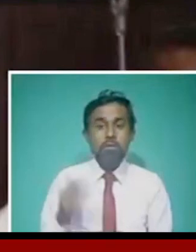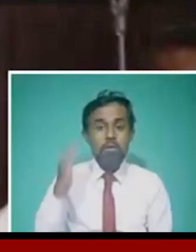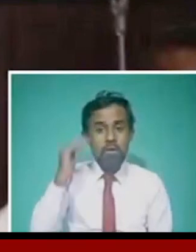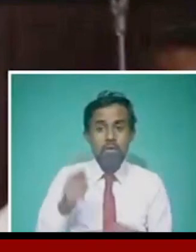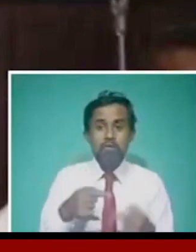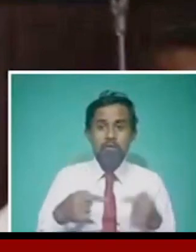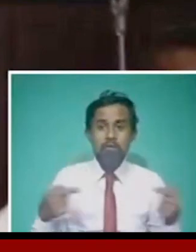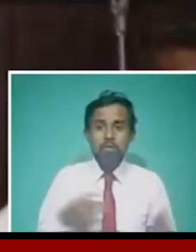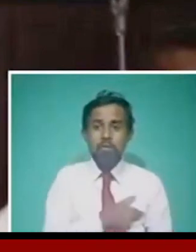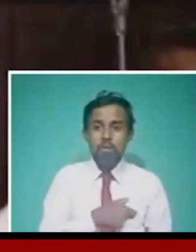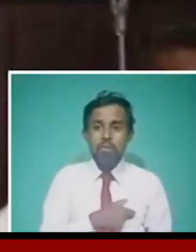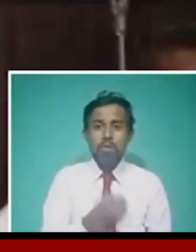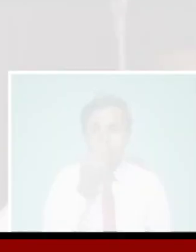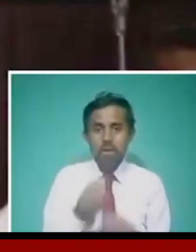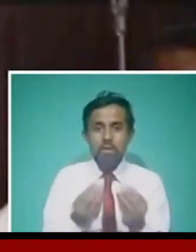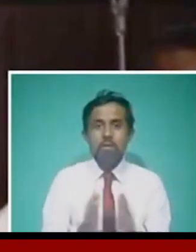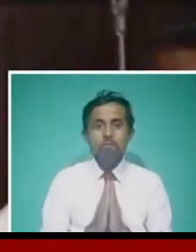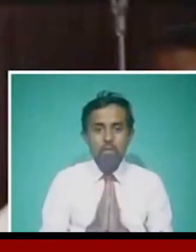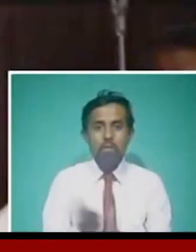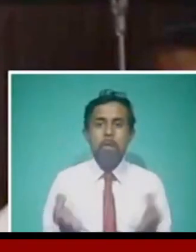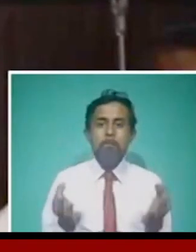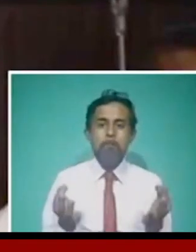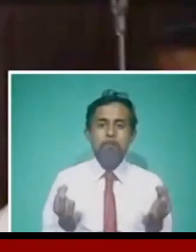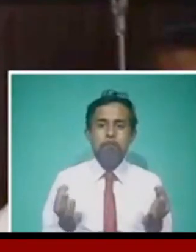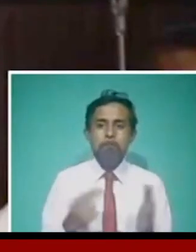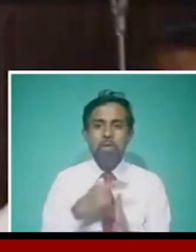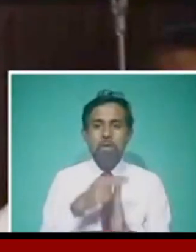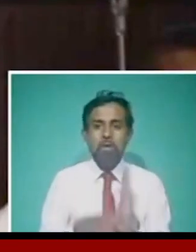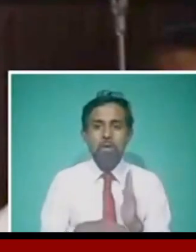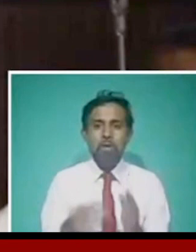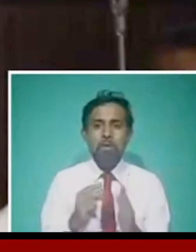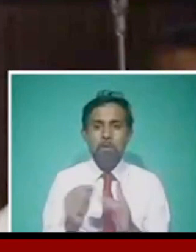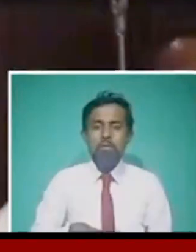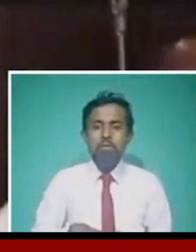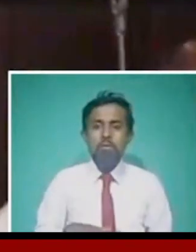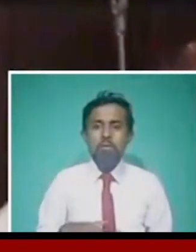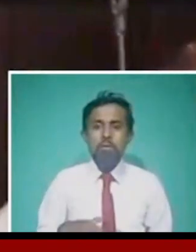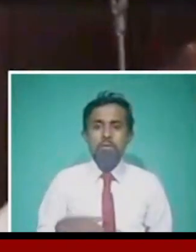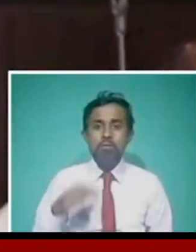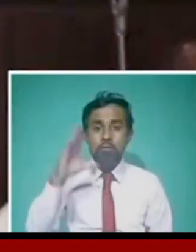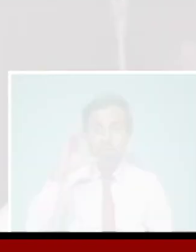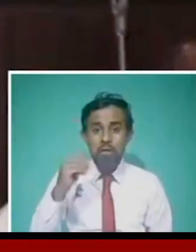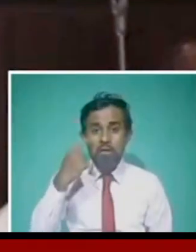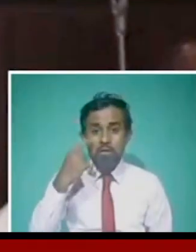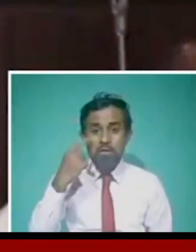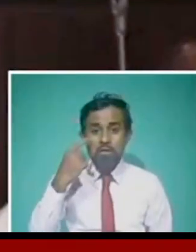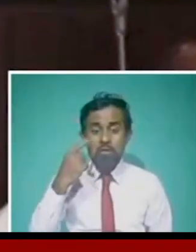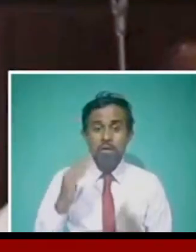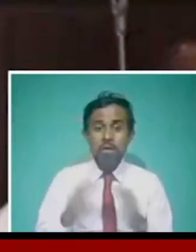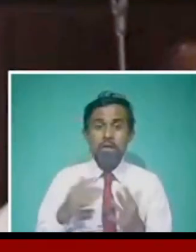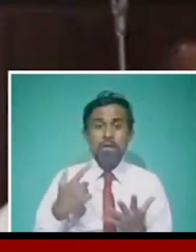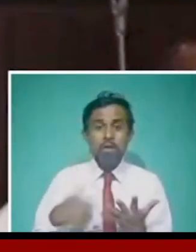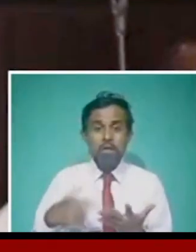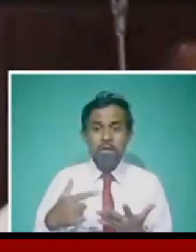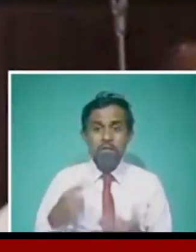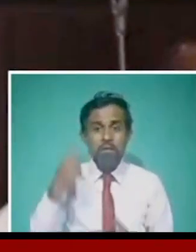විපක්ෂ නායකතුමාට මල් තියලා වඳින්න ඕනේ එතුමියට පිනට ජාතික ලැයිස්තුවේ මන්ත්‍රීකමක් ලබා දුන්නා. රැට දකින දේවල්, ගෙදර වෙන දේවල්